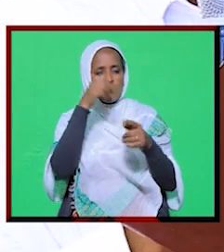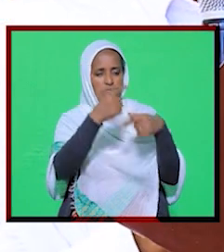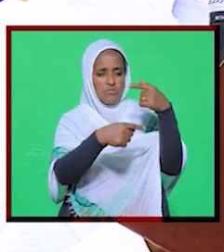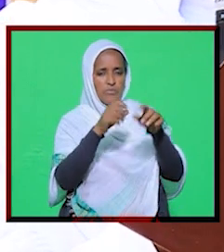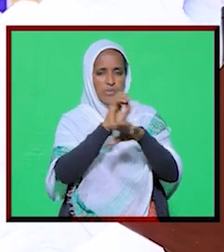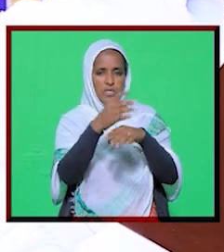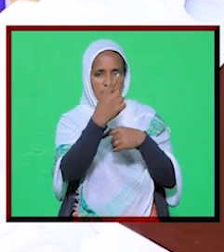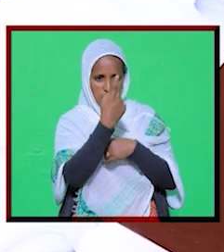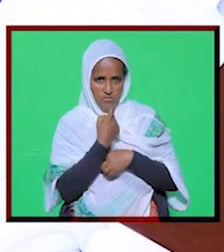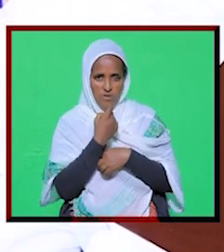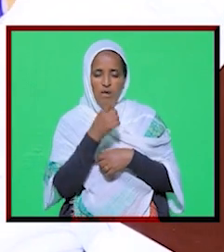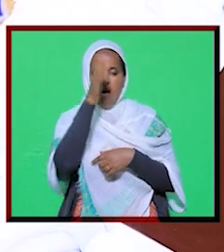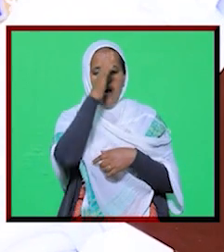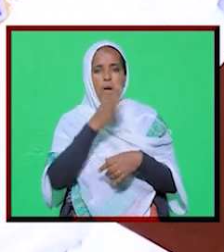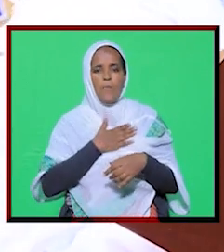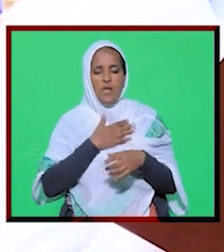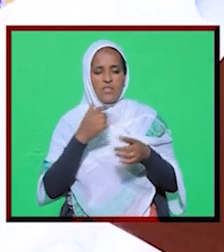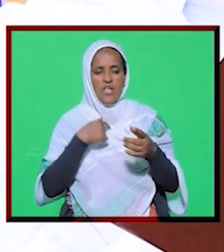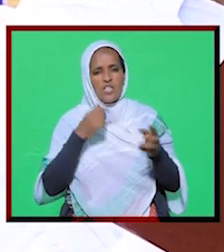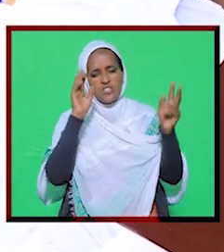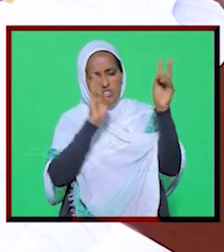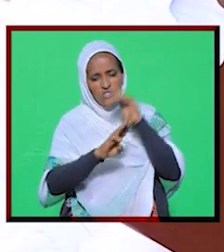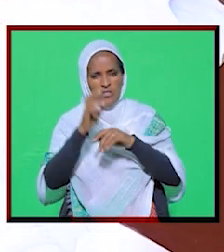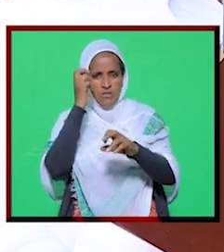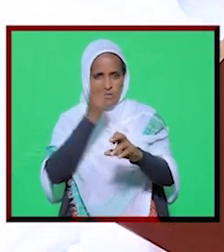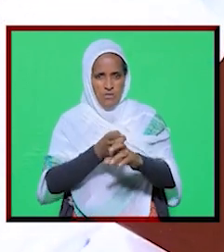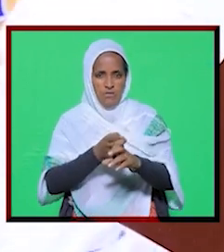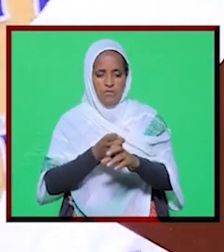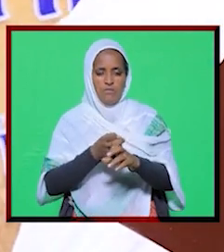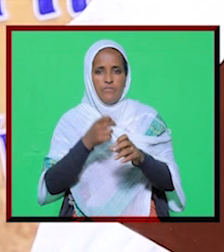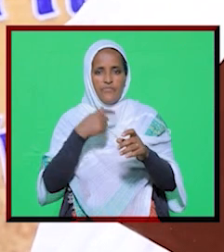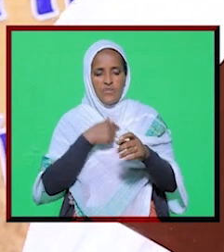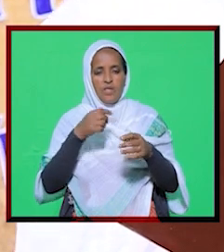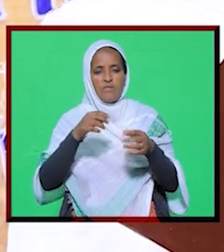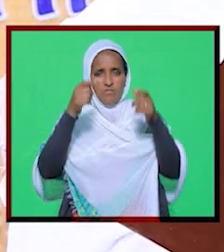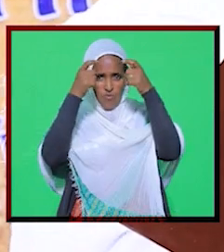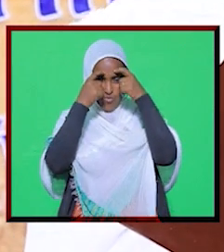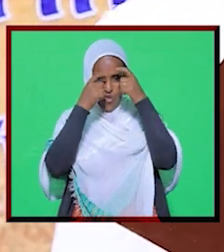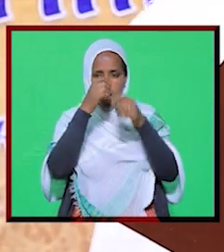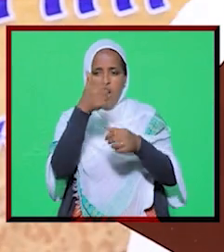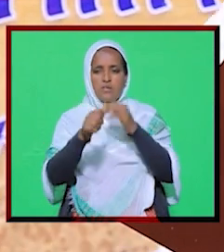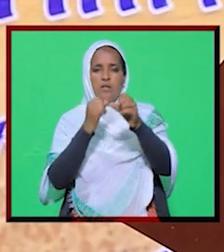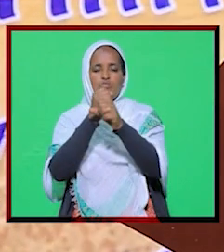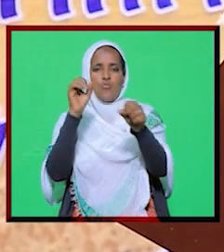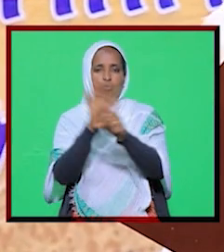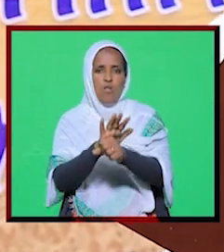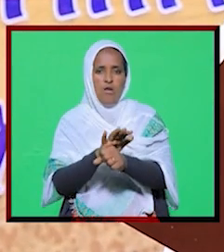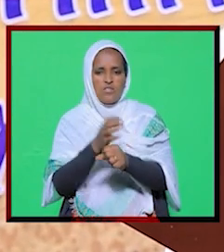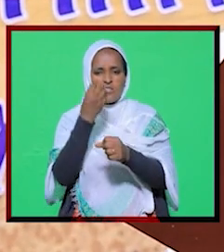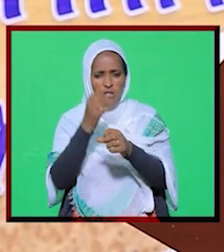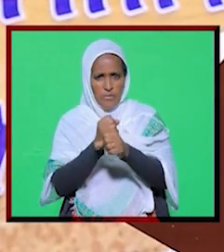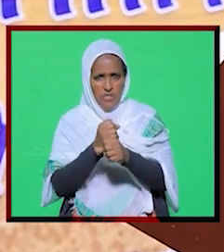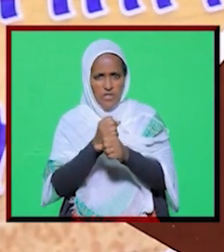ይጠይቃቸዋል። አባቴ እንደው ተቸገርኩ፣ ከመነኮስኩ 10 ዓመት ሆኖኛል አላቸው። ስንት